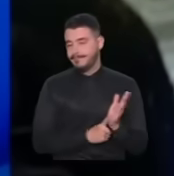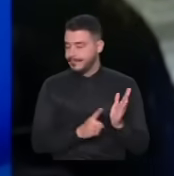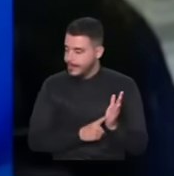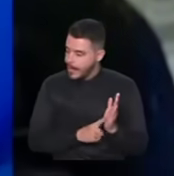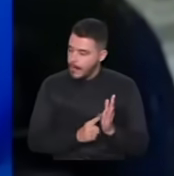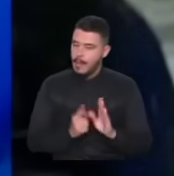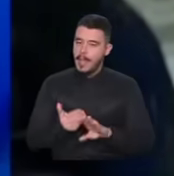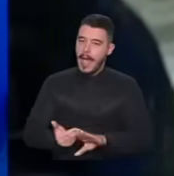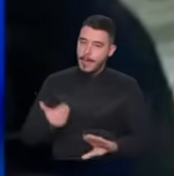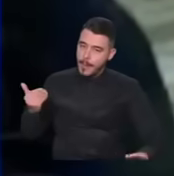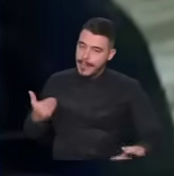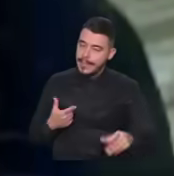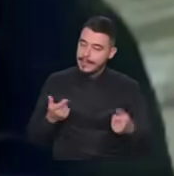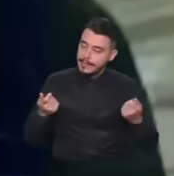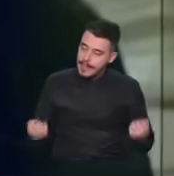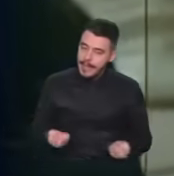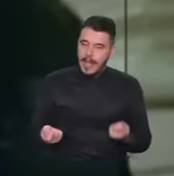τελικά τη μήνυση.